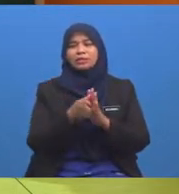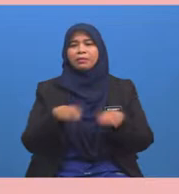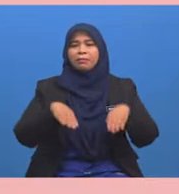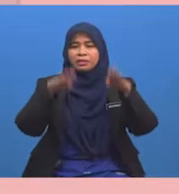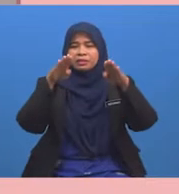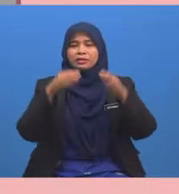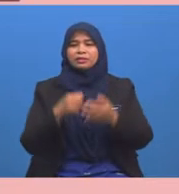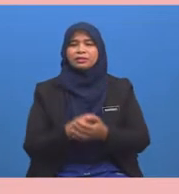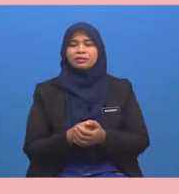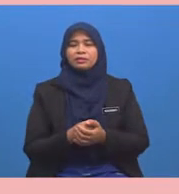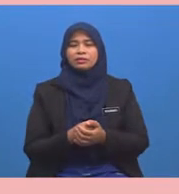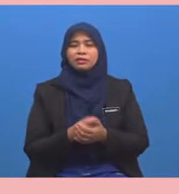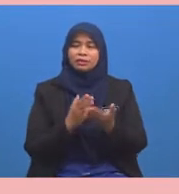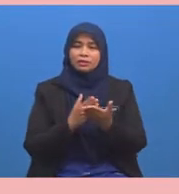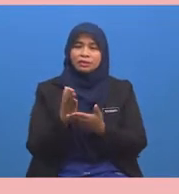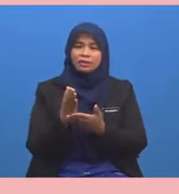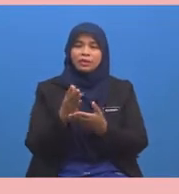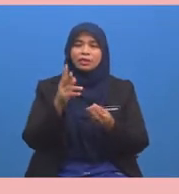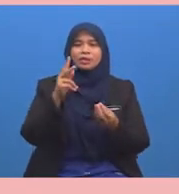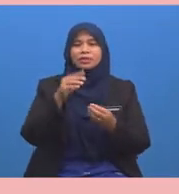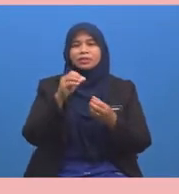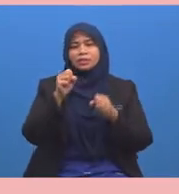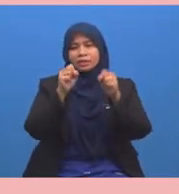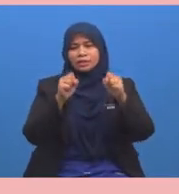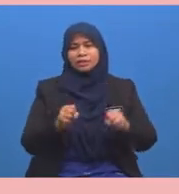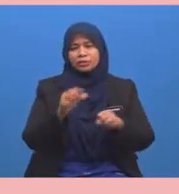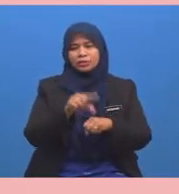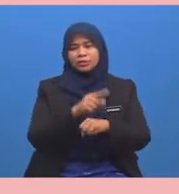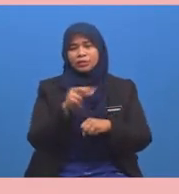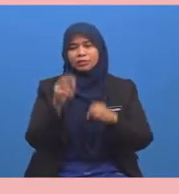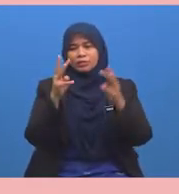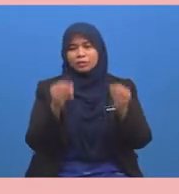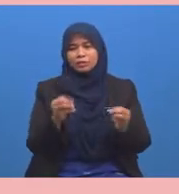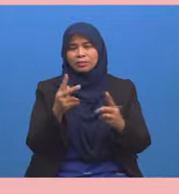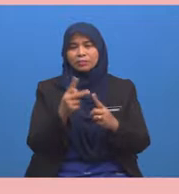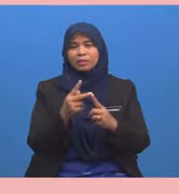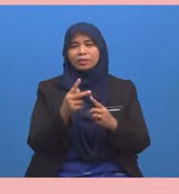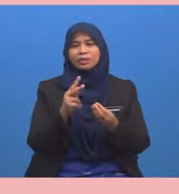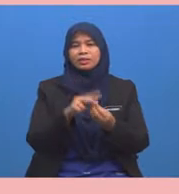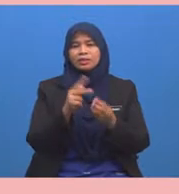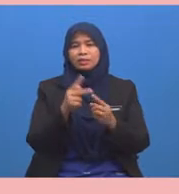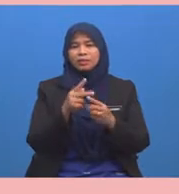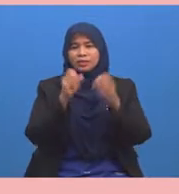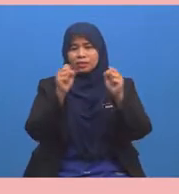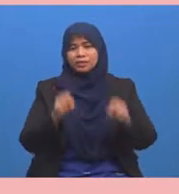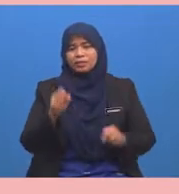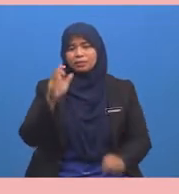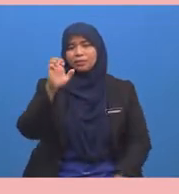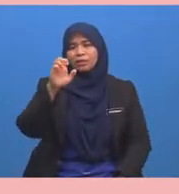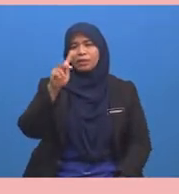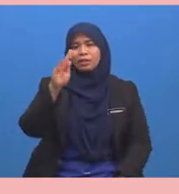banjir. Seterusnya adalah sistem gunaan manusia memberikan kesan kepada sistem fizikal